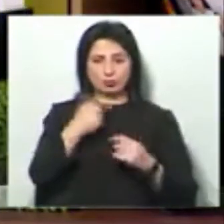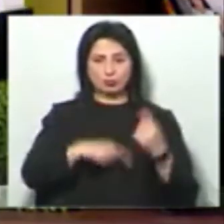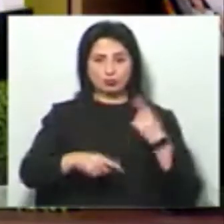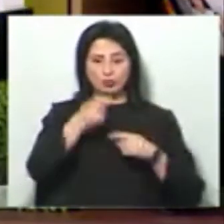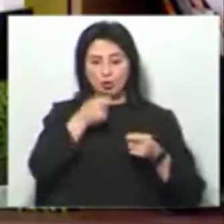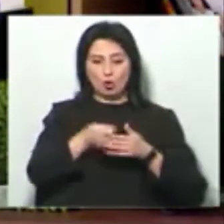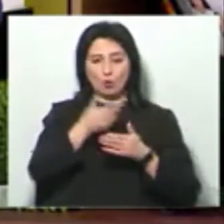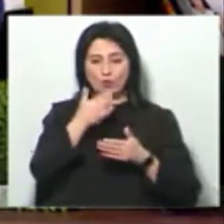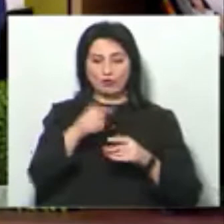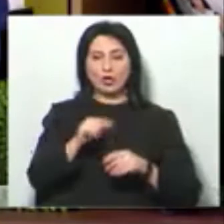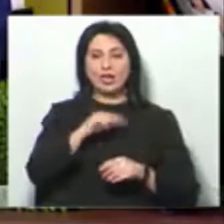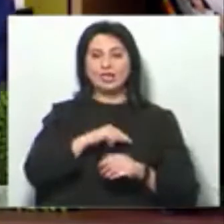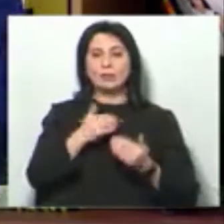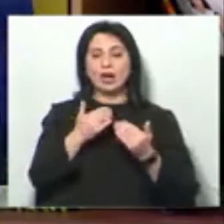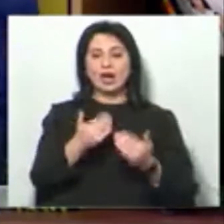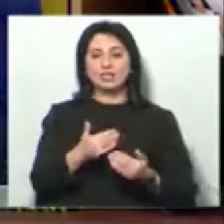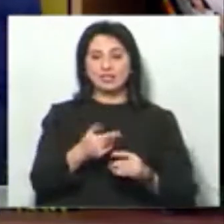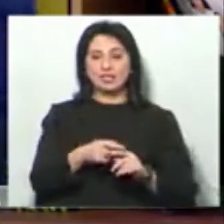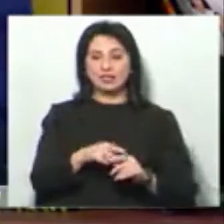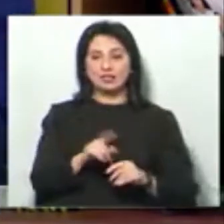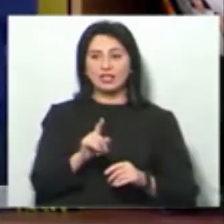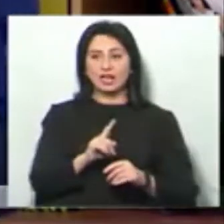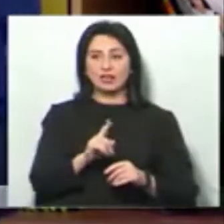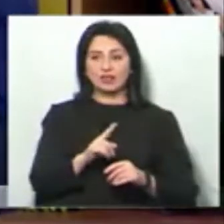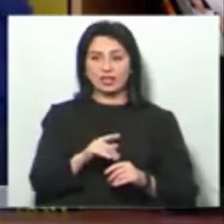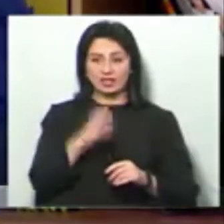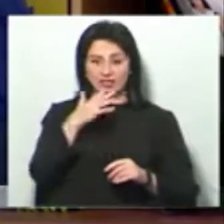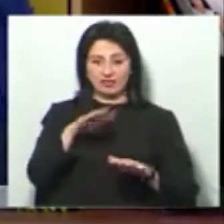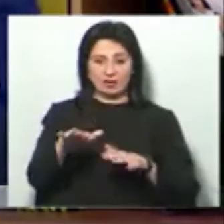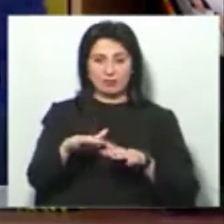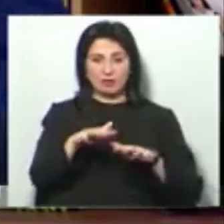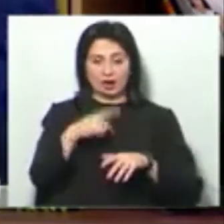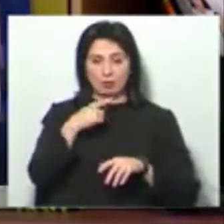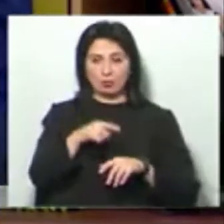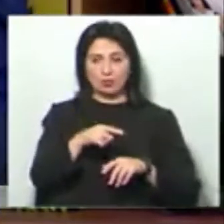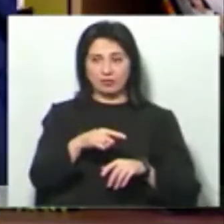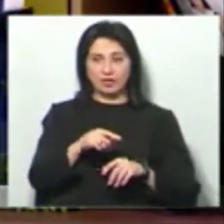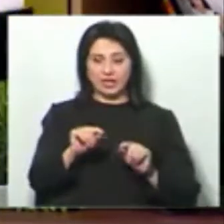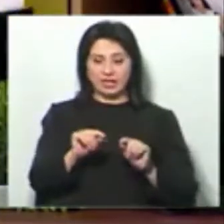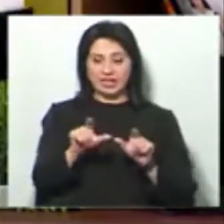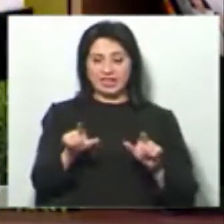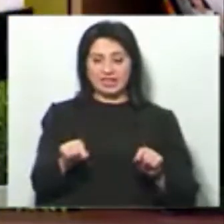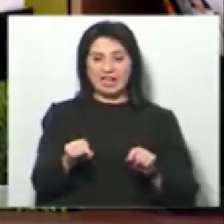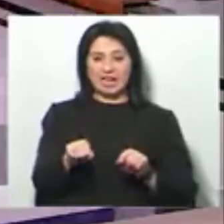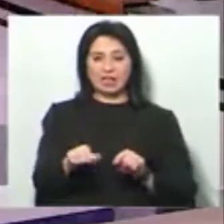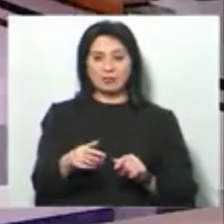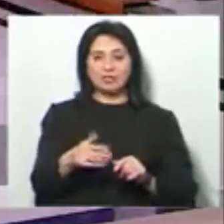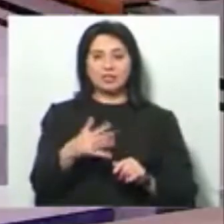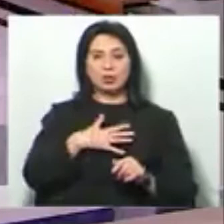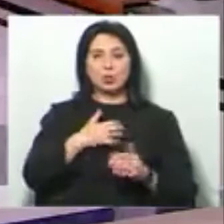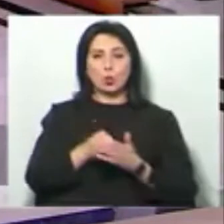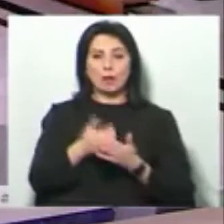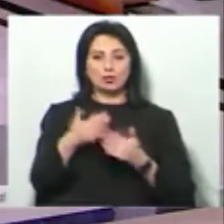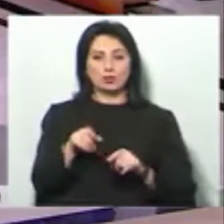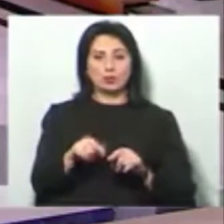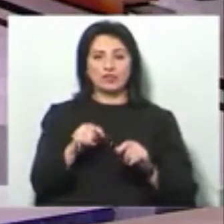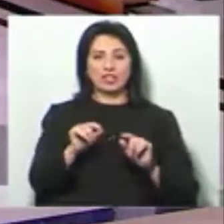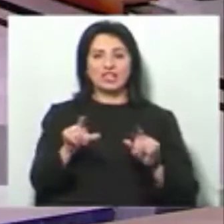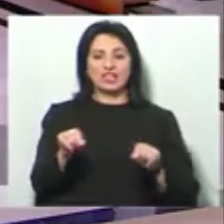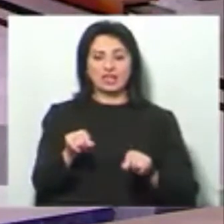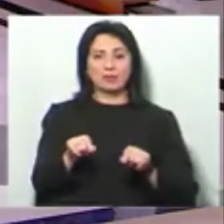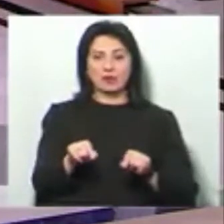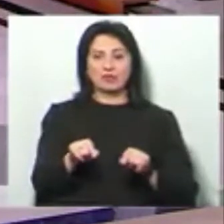ესევე დამახასიათებელი არის პლევრაში, ანუ სითხე, რომელზეც თქვენ ისაუბრეთ, თირკმის ქრონიკული უკმარისობის დროსაც და